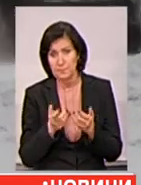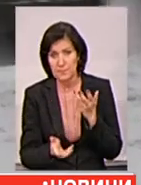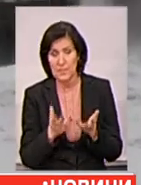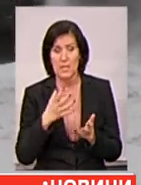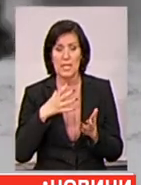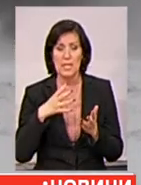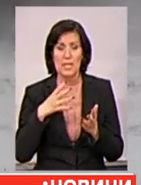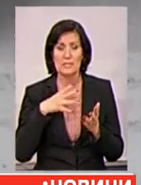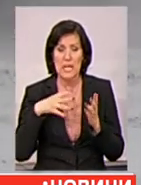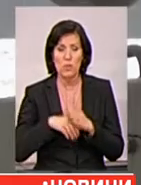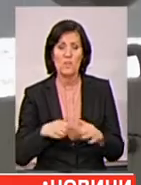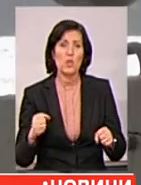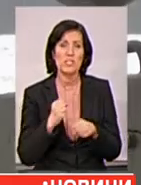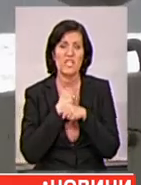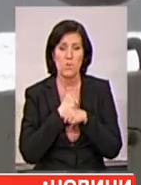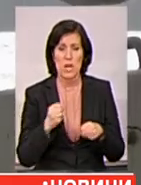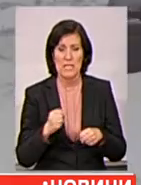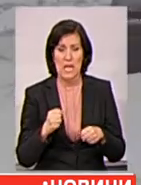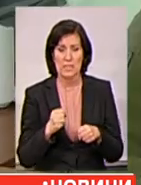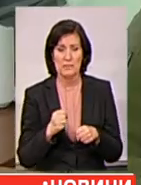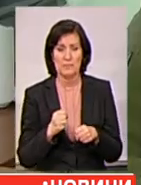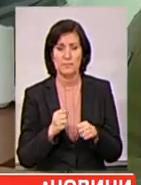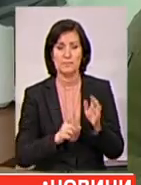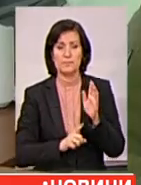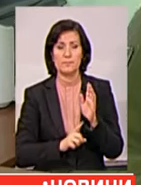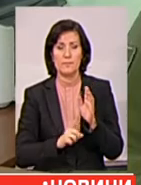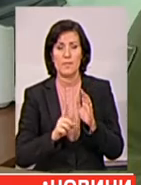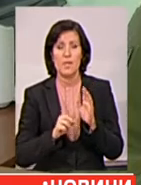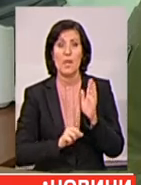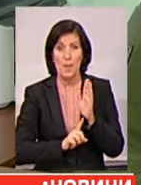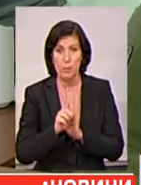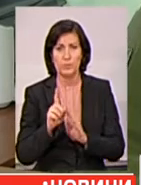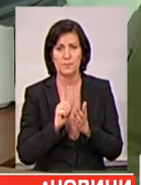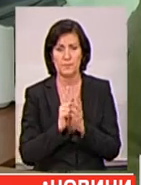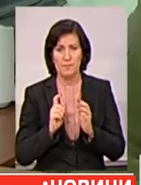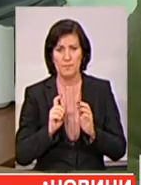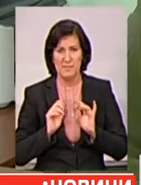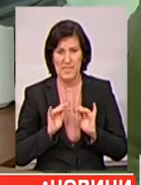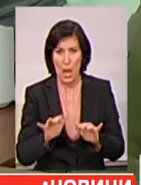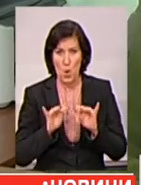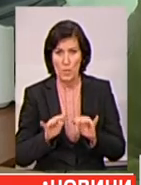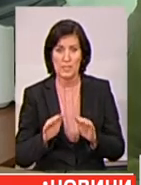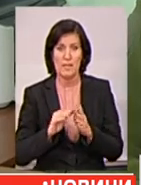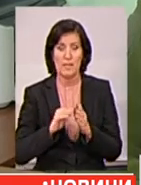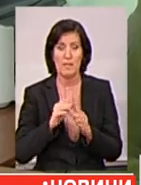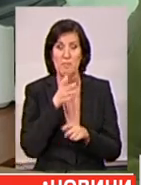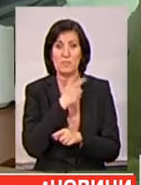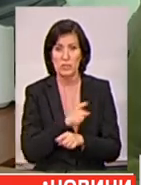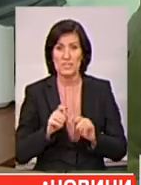загинув від розриву гранати. Перед початком стрільб проводяться певні організаційні заходи. І саме під час